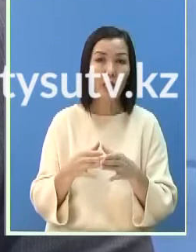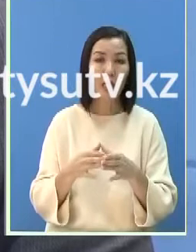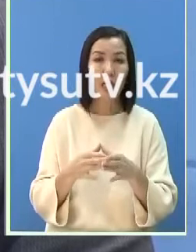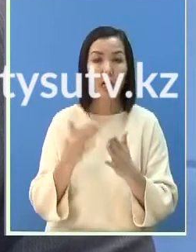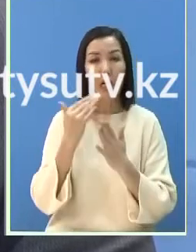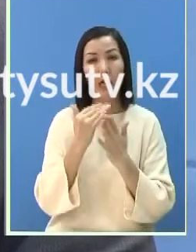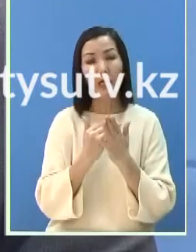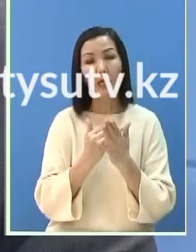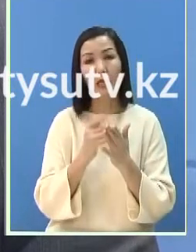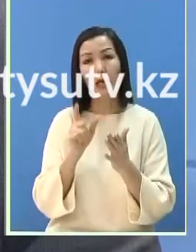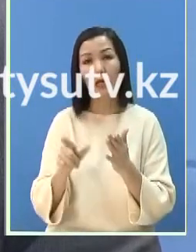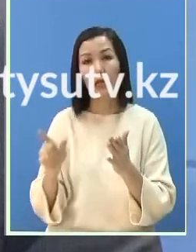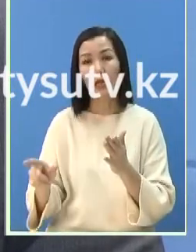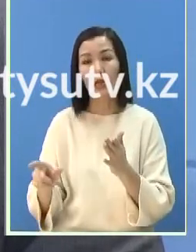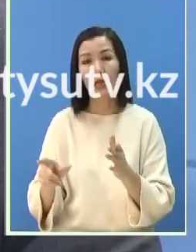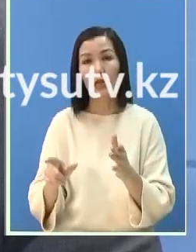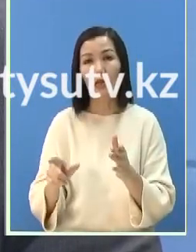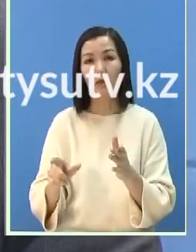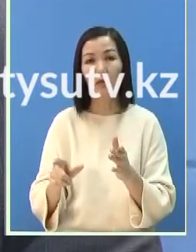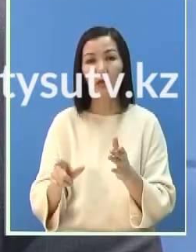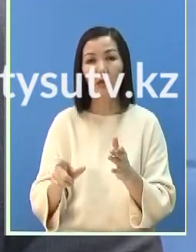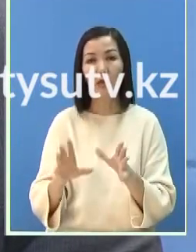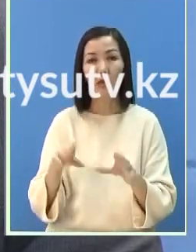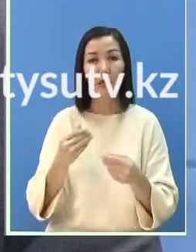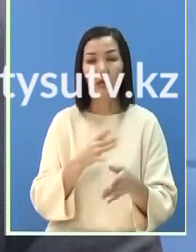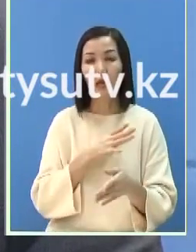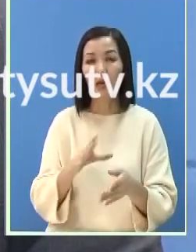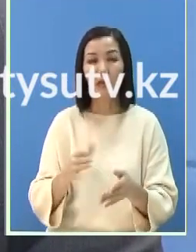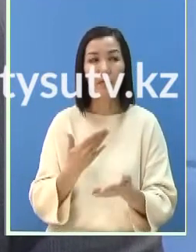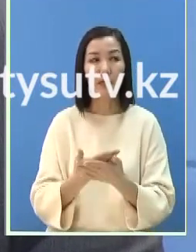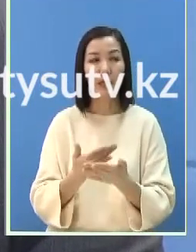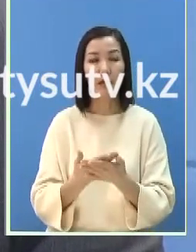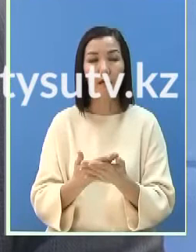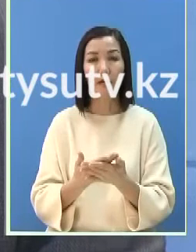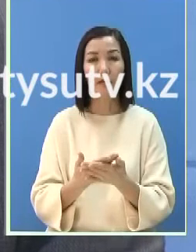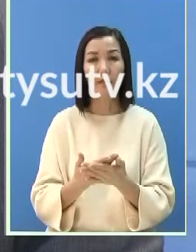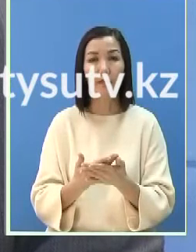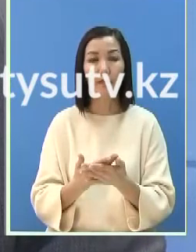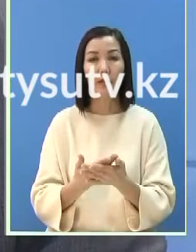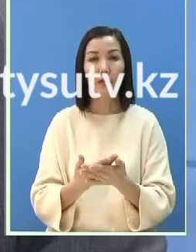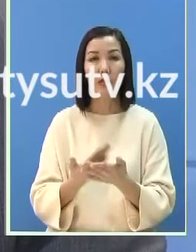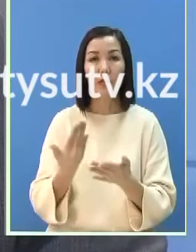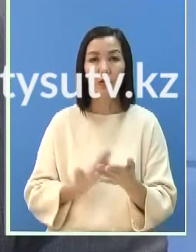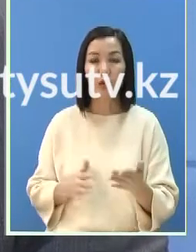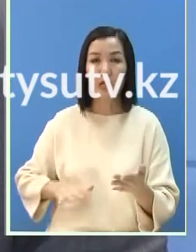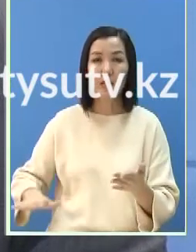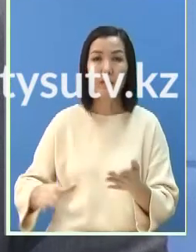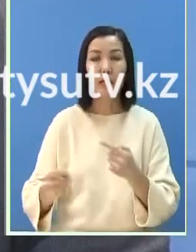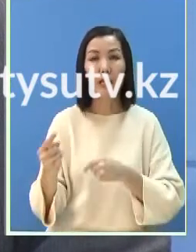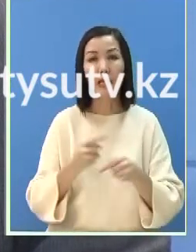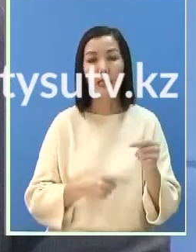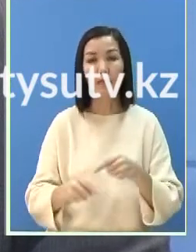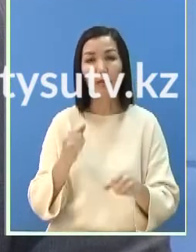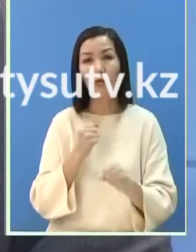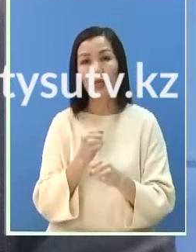осал топ қатарына жататын адамдарға ол критерий қарастырылмаған. Мысалға айтатын болатын болсақ, сол елді мекенде дәл сондай кәсіппен айналысып